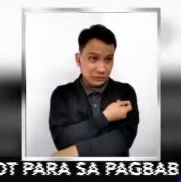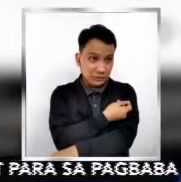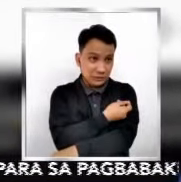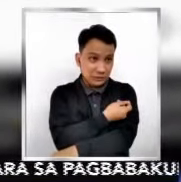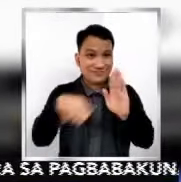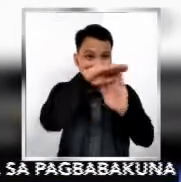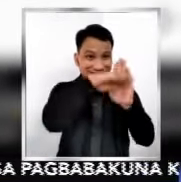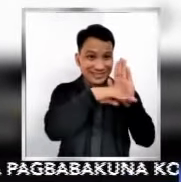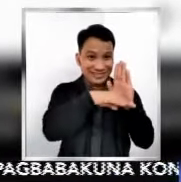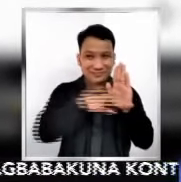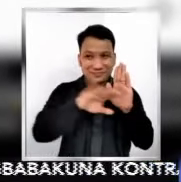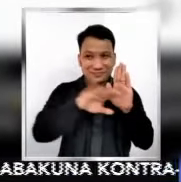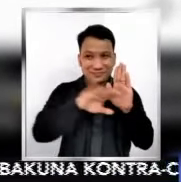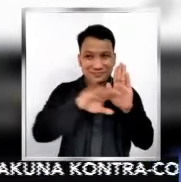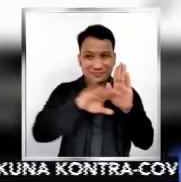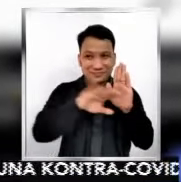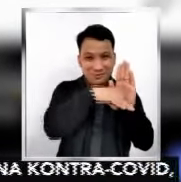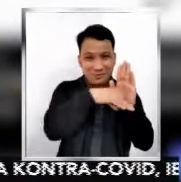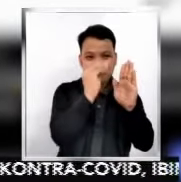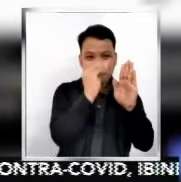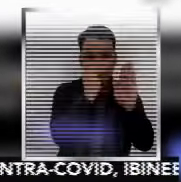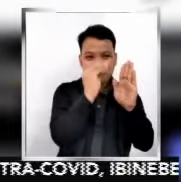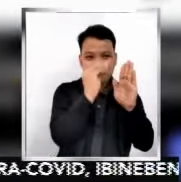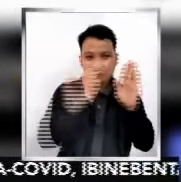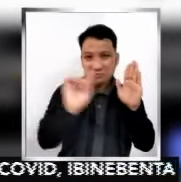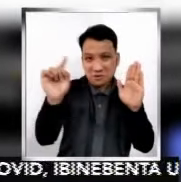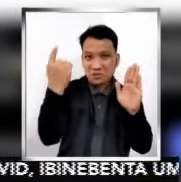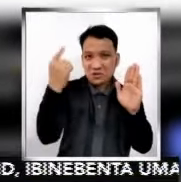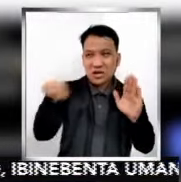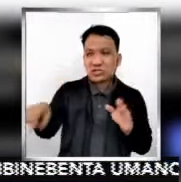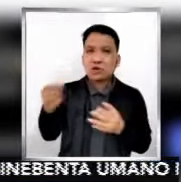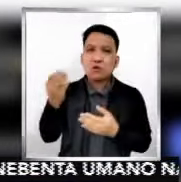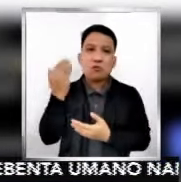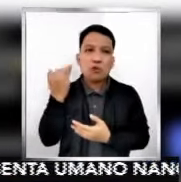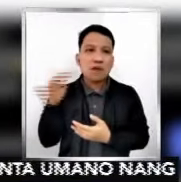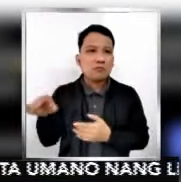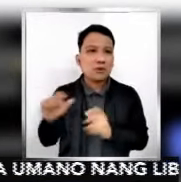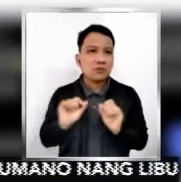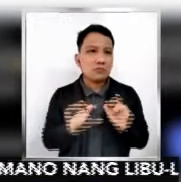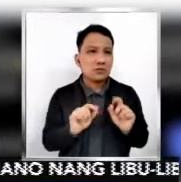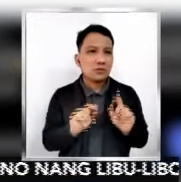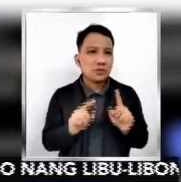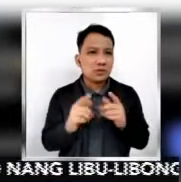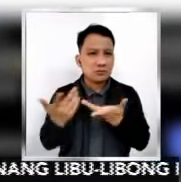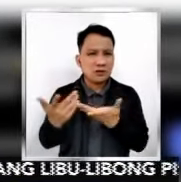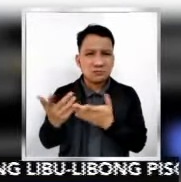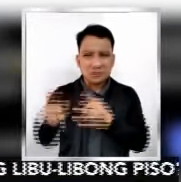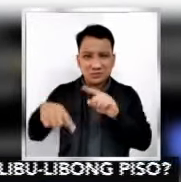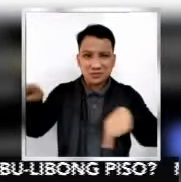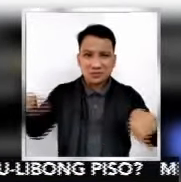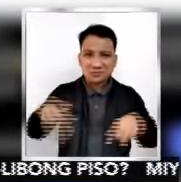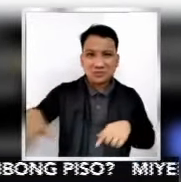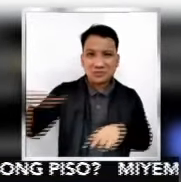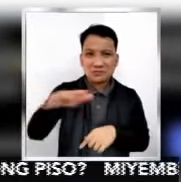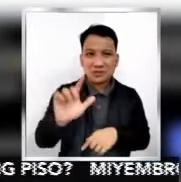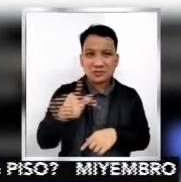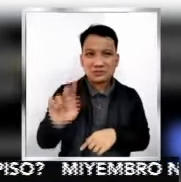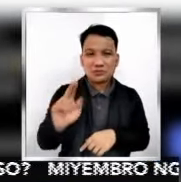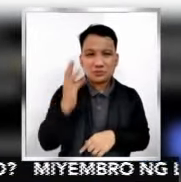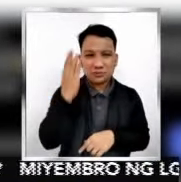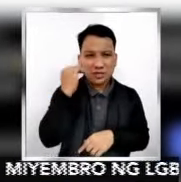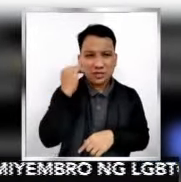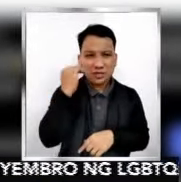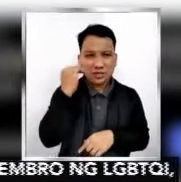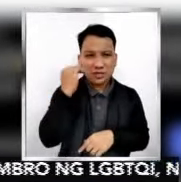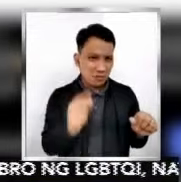social media post na nagsasabing may mga nagbebenta umano ng vaccine slot sa iba't ibang LGU. Sa isang post, halagang 8 to